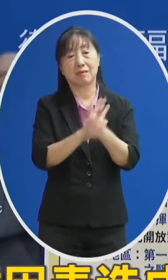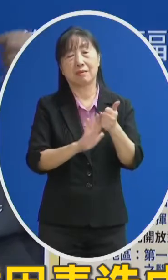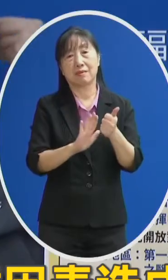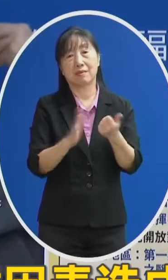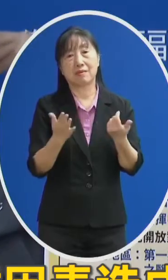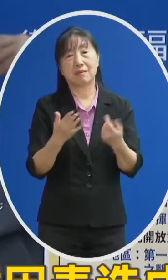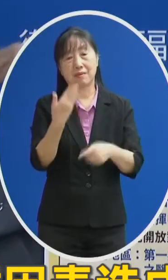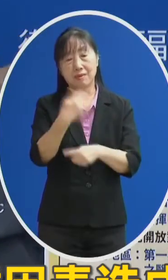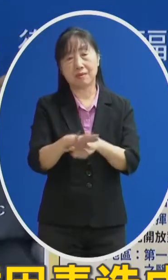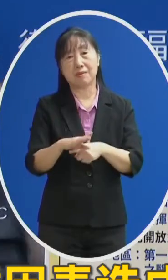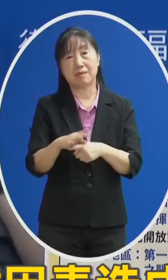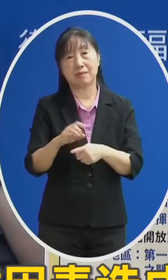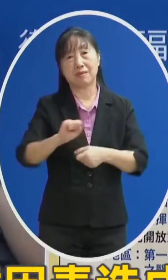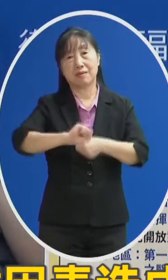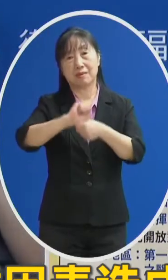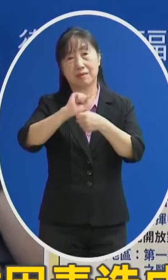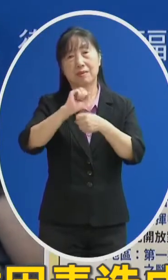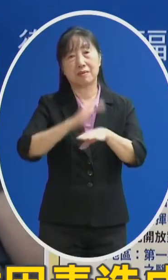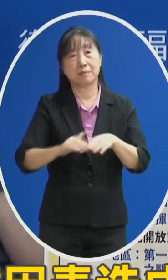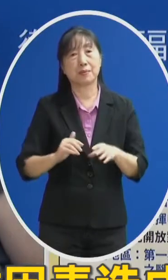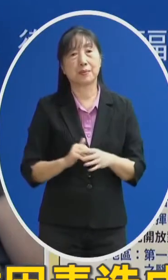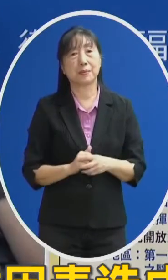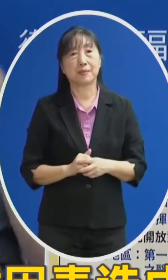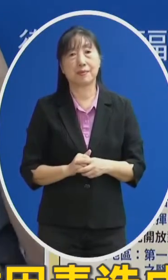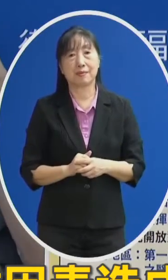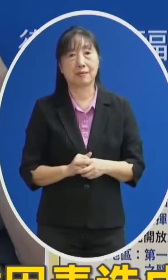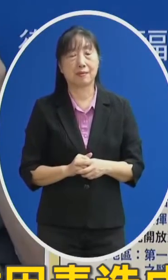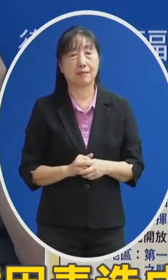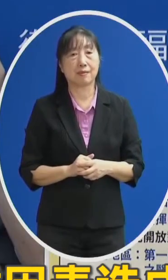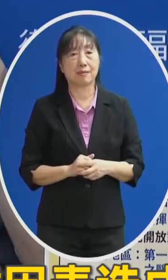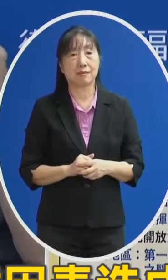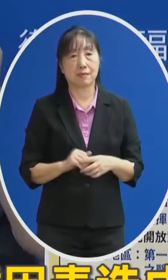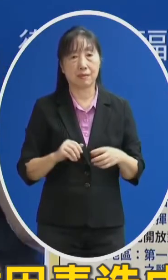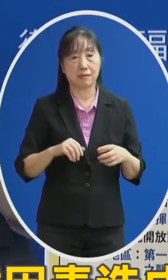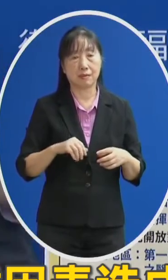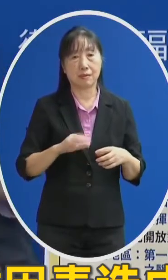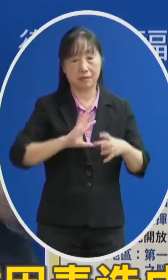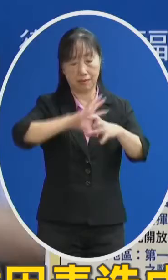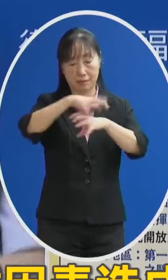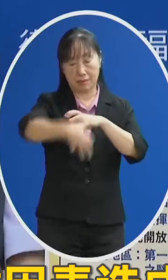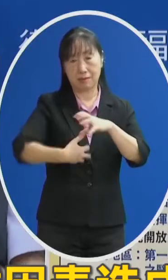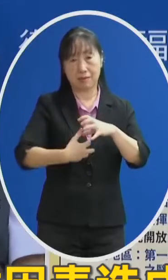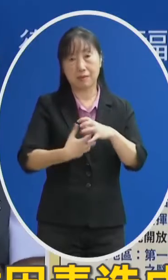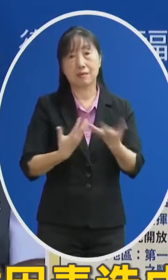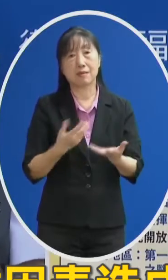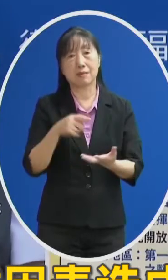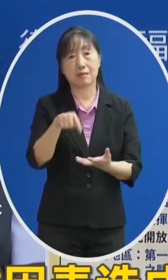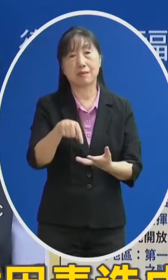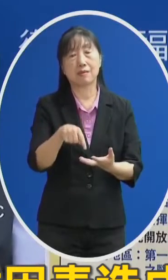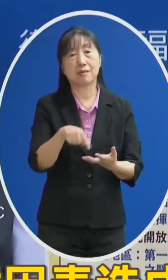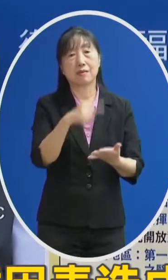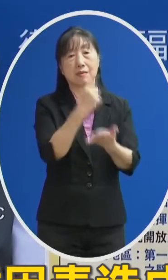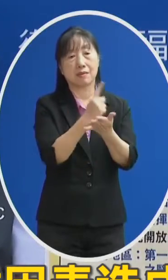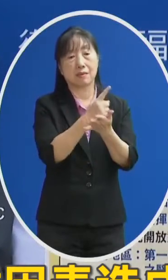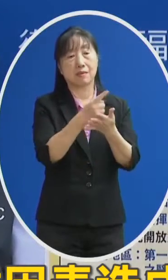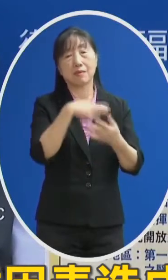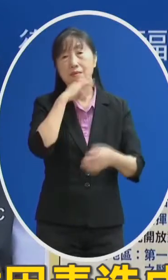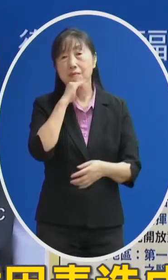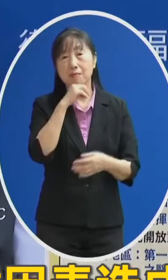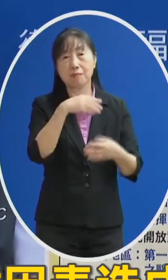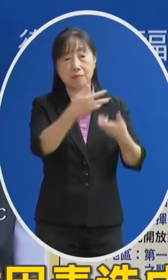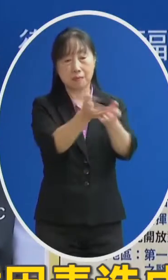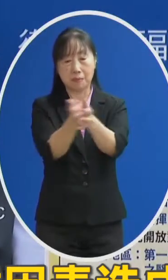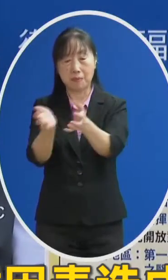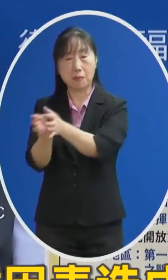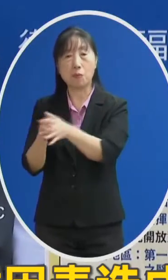偏高的一些影响的因素哈。那在全球的整体来看，它一定是各种年龄层都有混